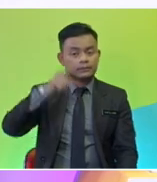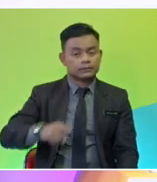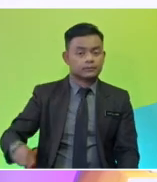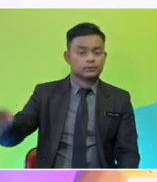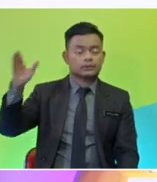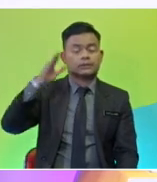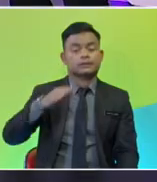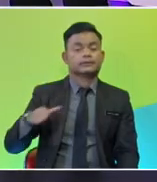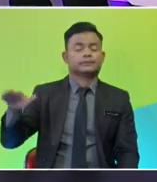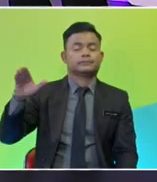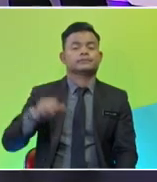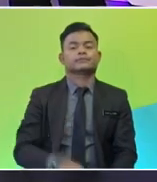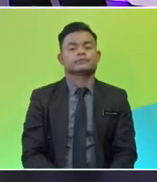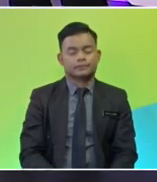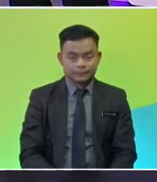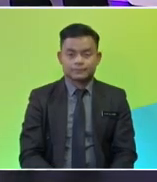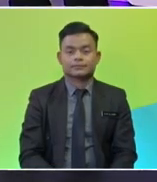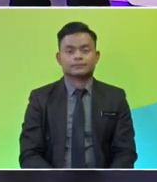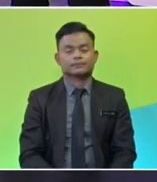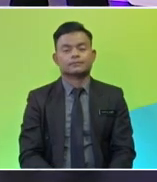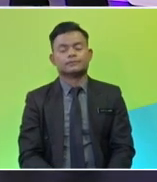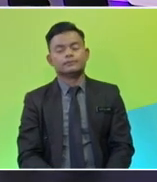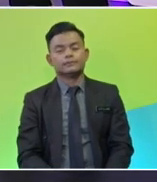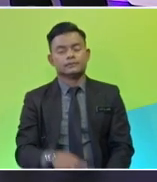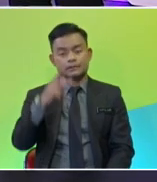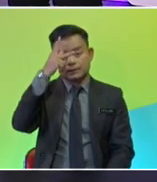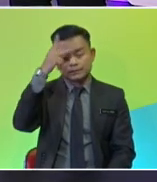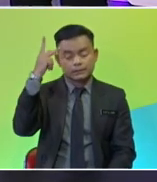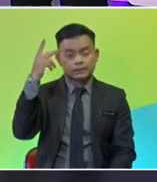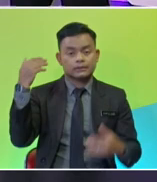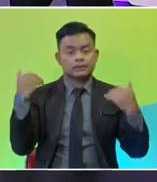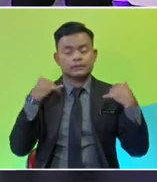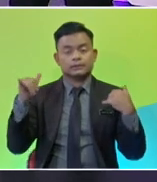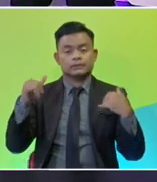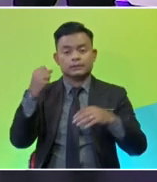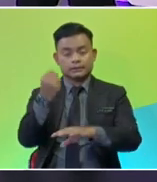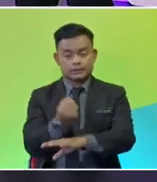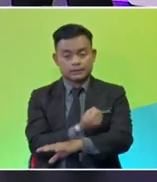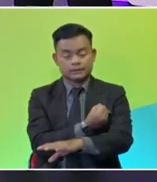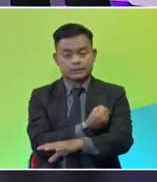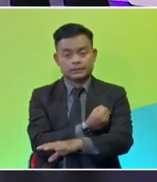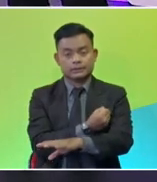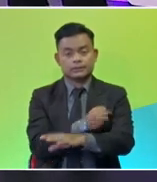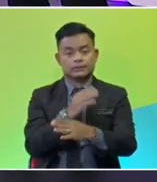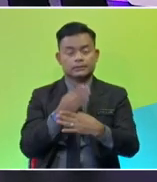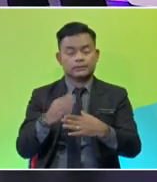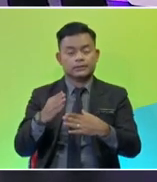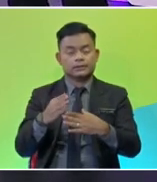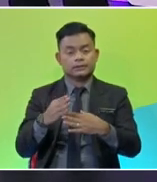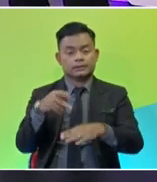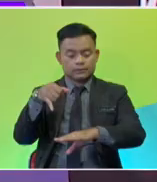ah kita boleh buang buai putaran Ini krana adanya sendi bahagia tulang bahu